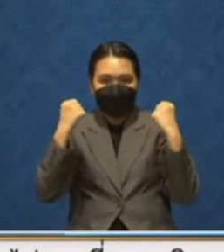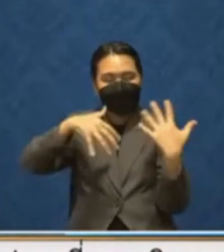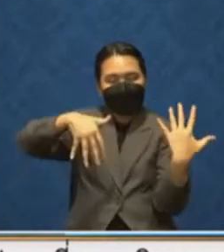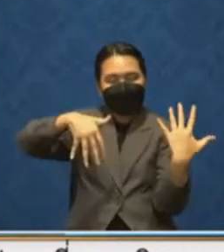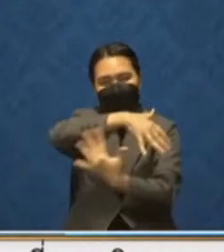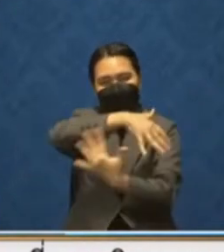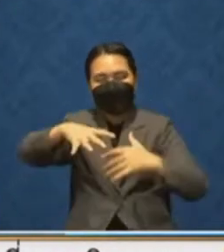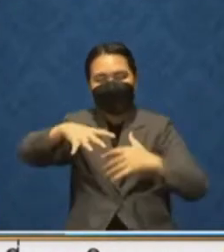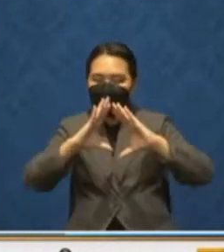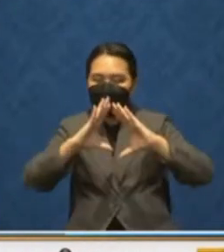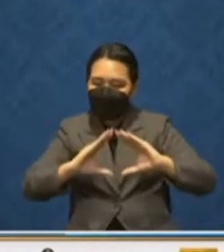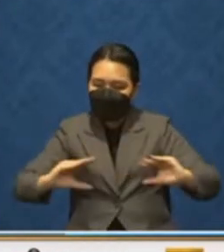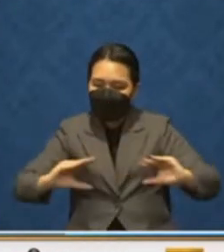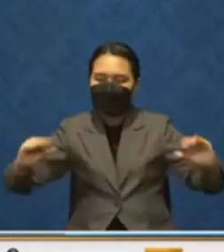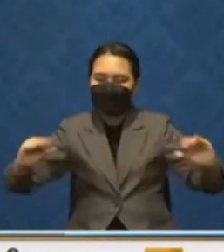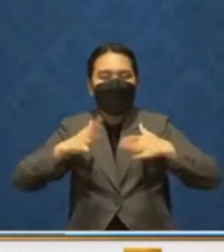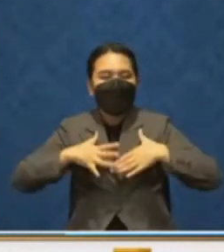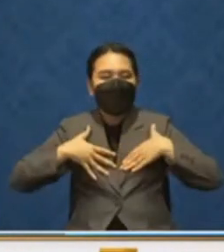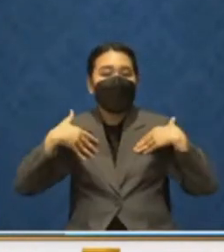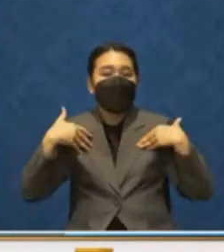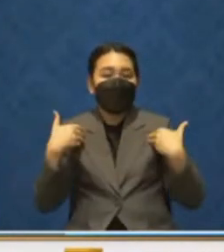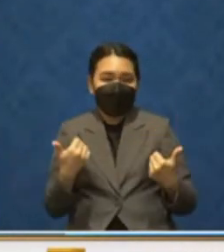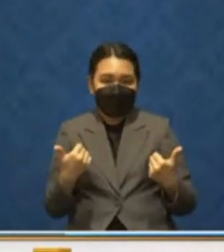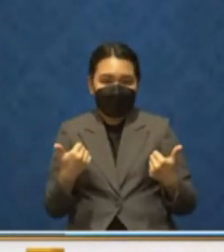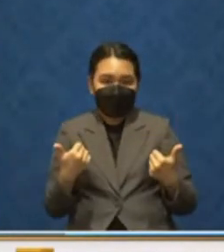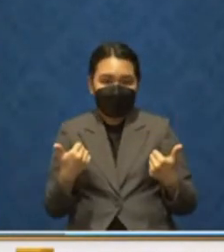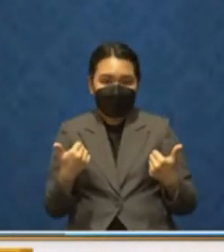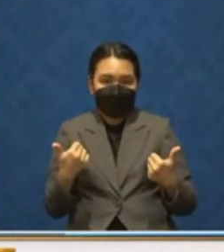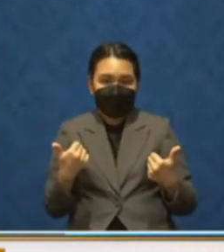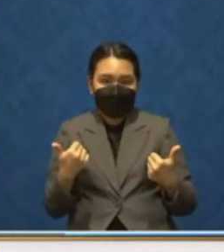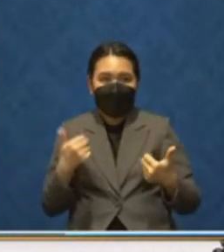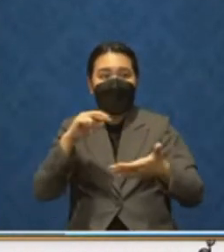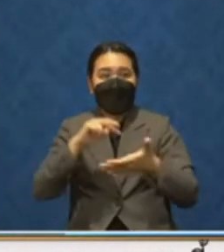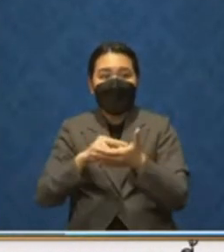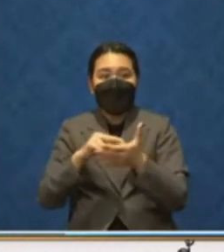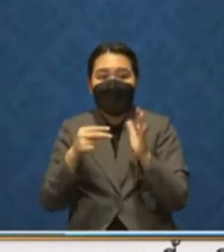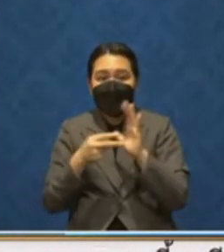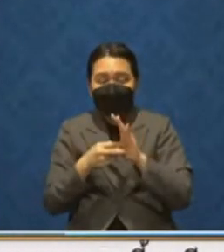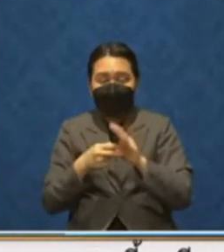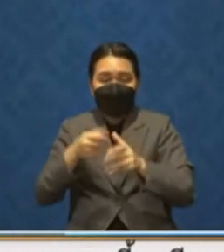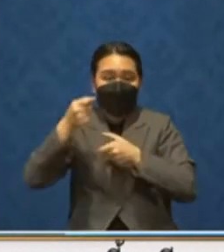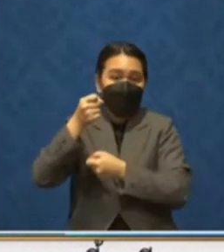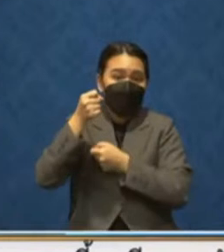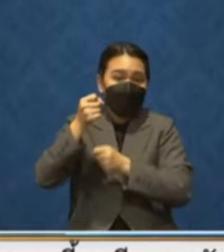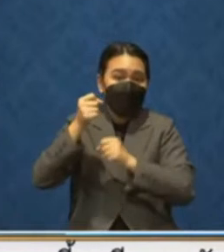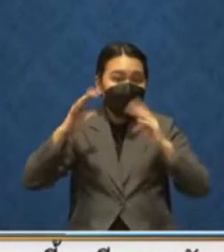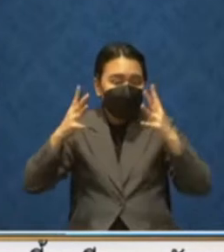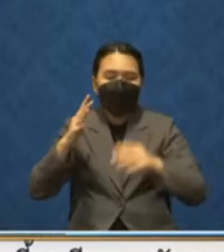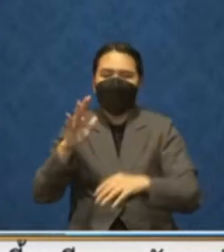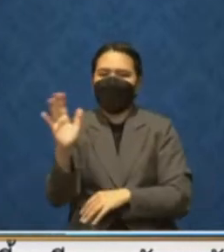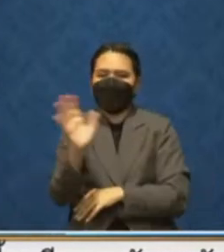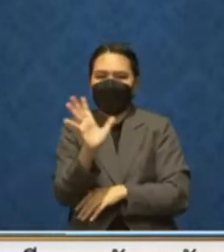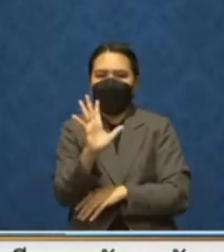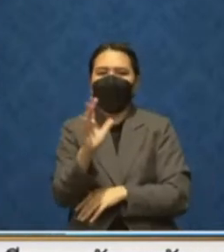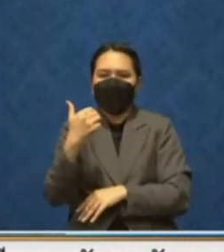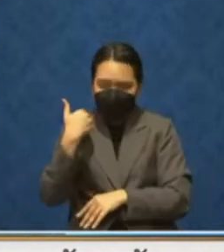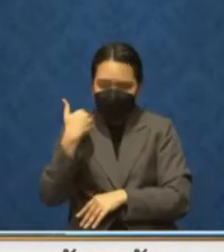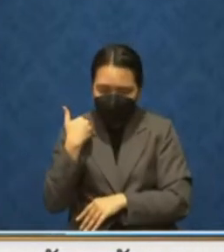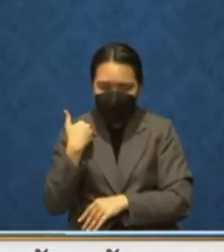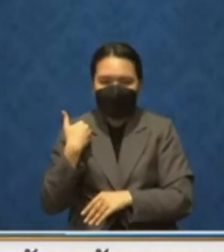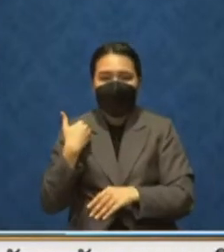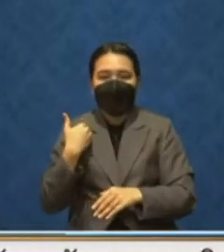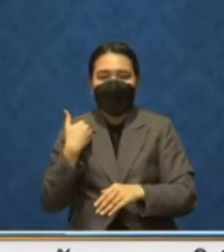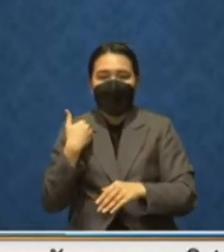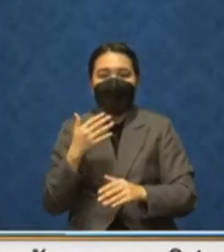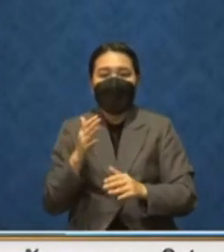เย็นซึ่งก็หมายความว่าจะไม่มีการชุมนุมทางการเมืองนะครับการลงโทษค่าแรงออก